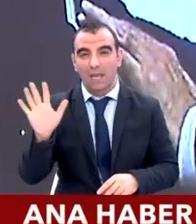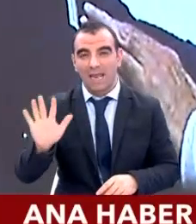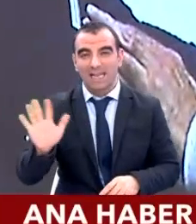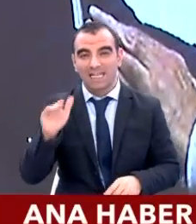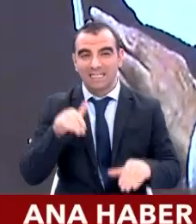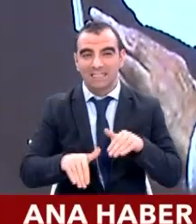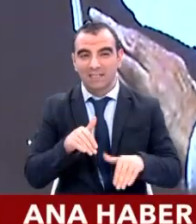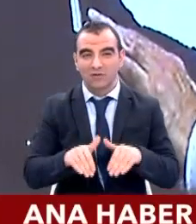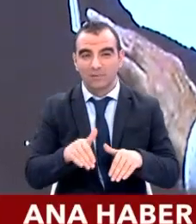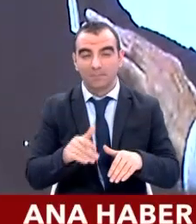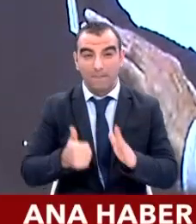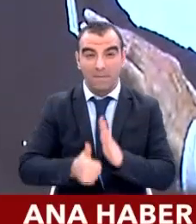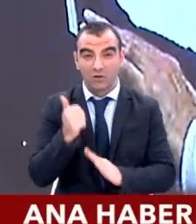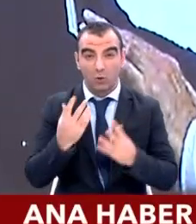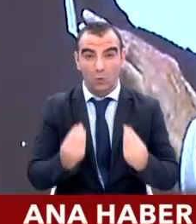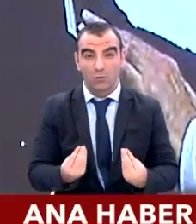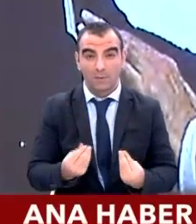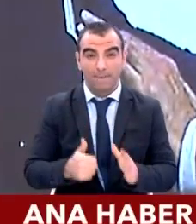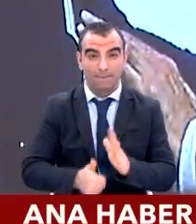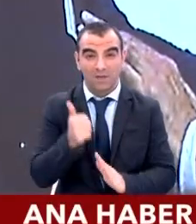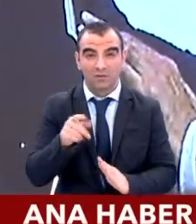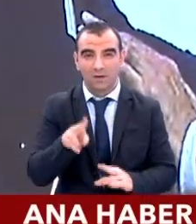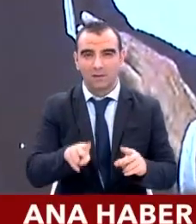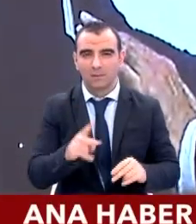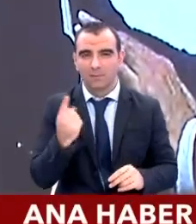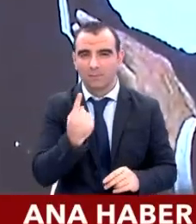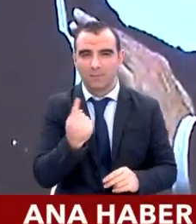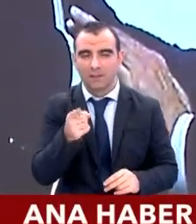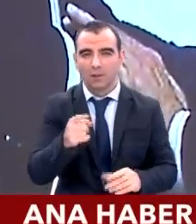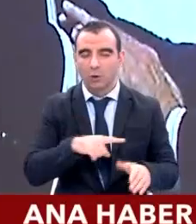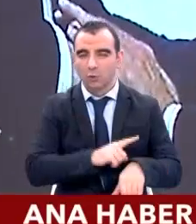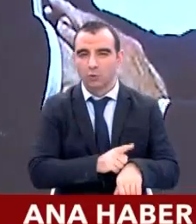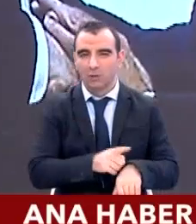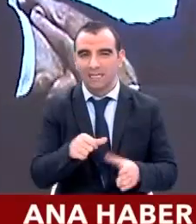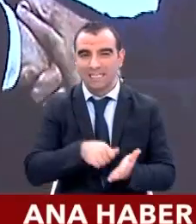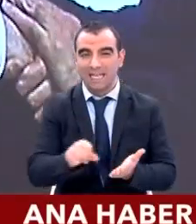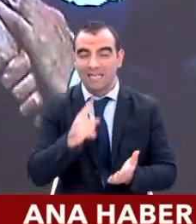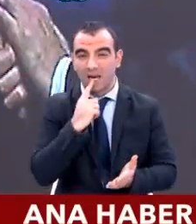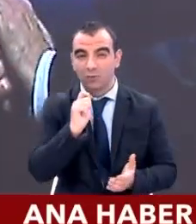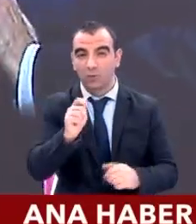seçimlerinde iktidara gelmesiyle Ee başlayan yeni bir süreçtir o seçim sürecinde yeter